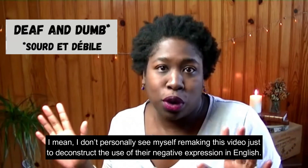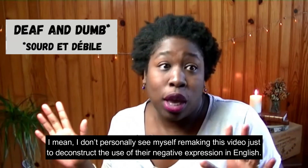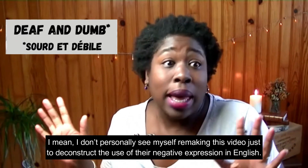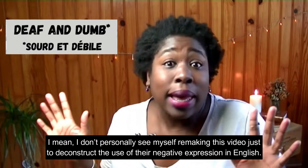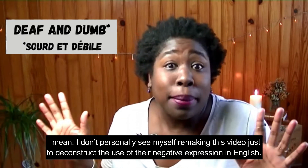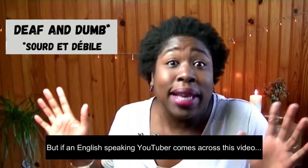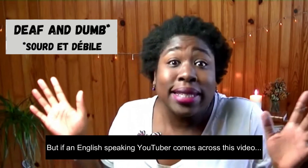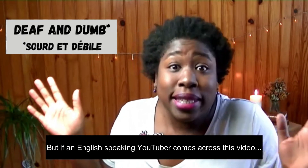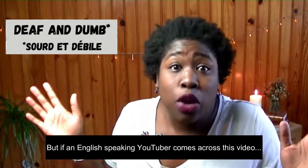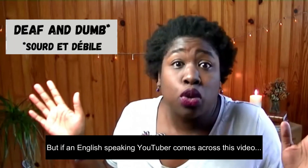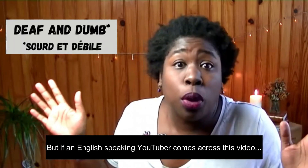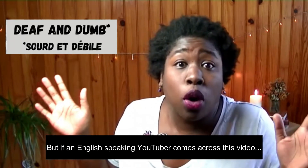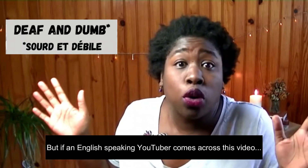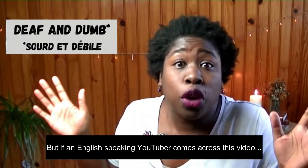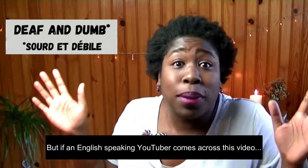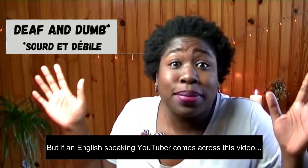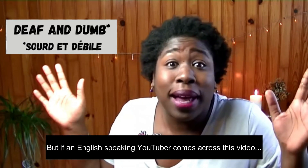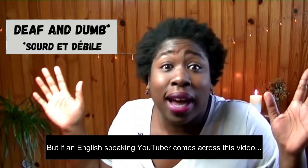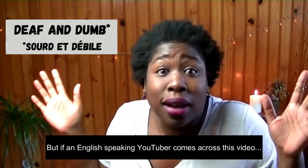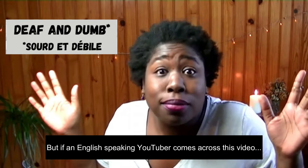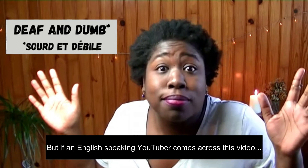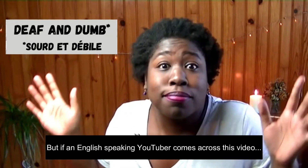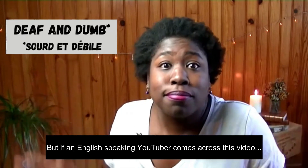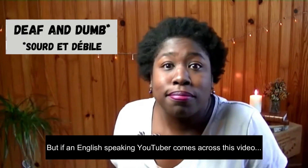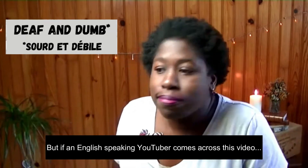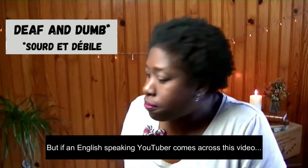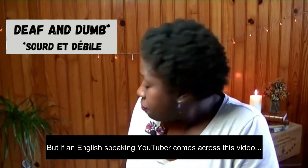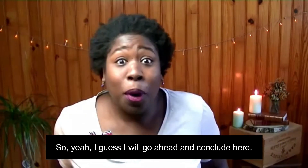expression. Mais si un youtubeur anglophone passe par là,